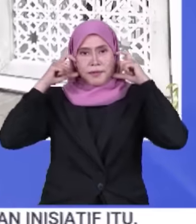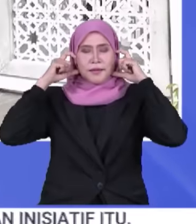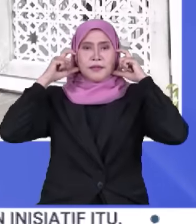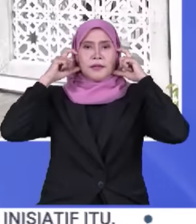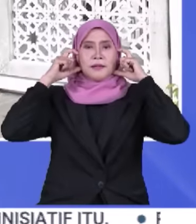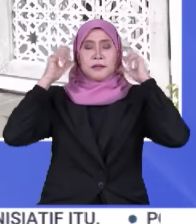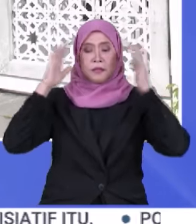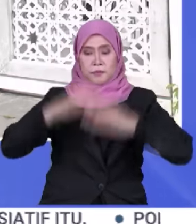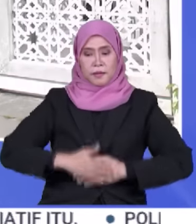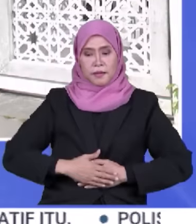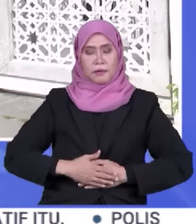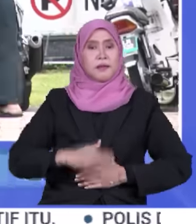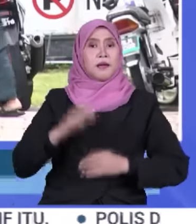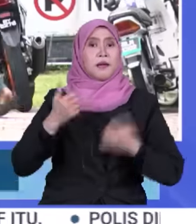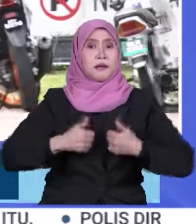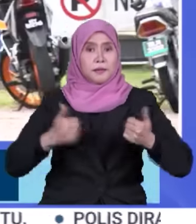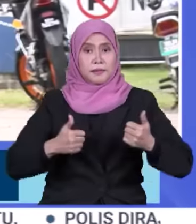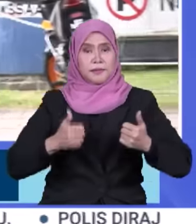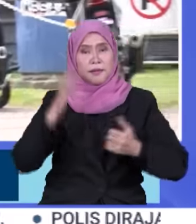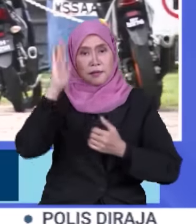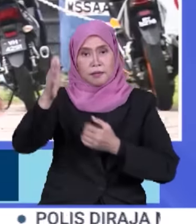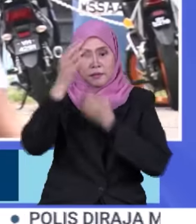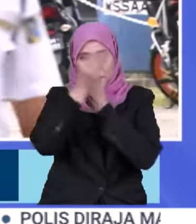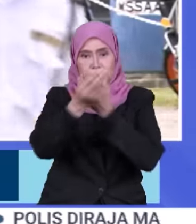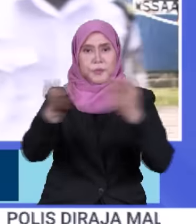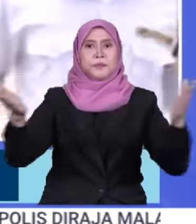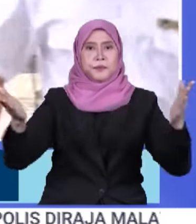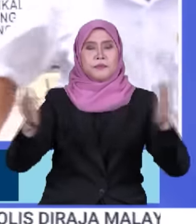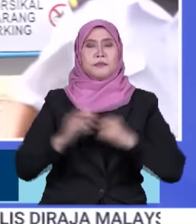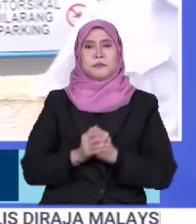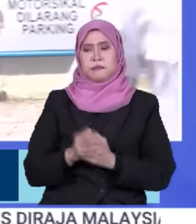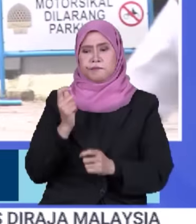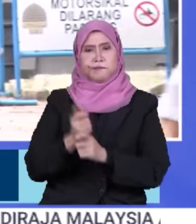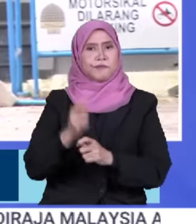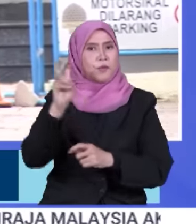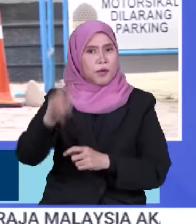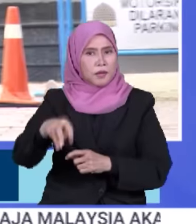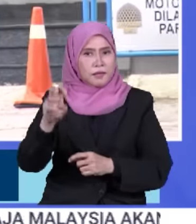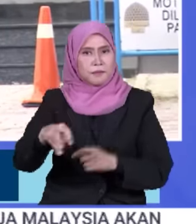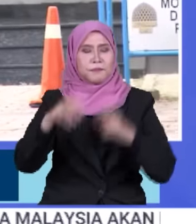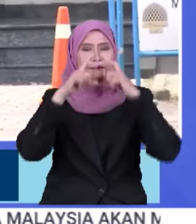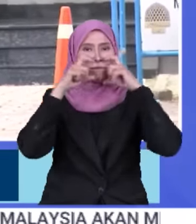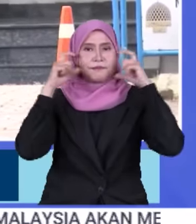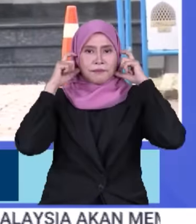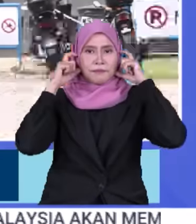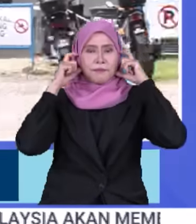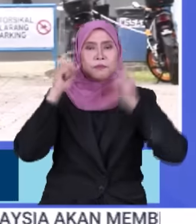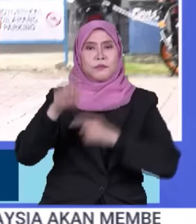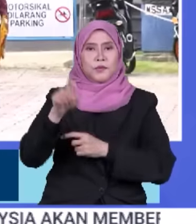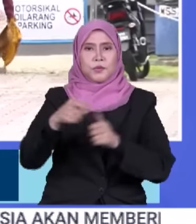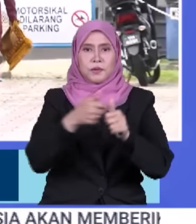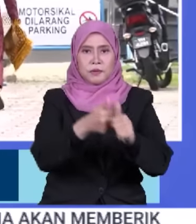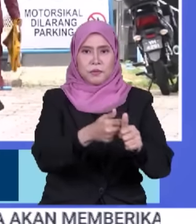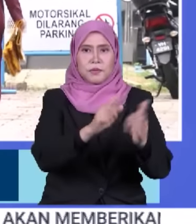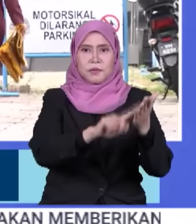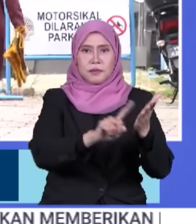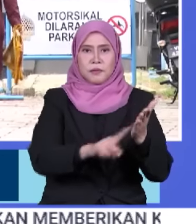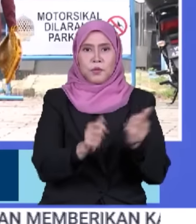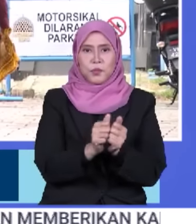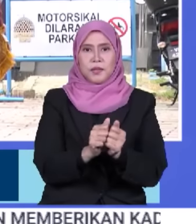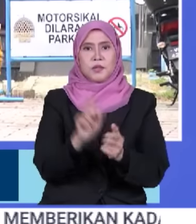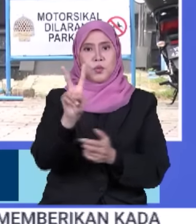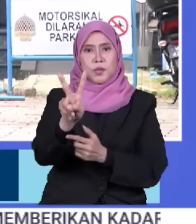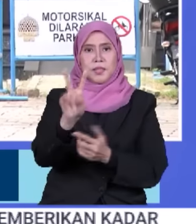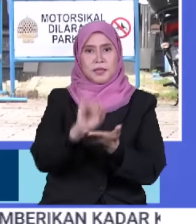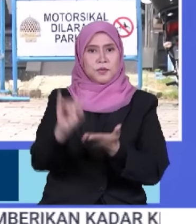solat Aidilfitri akan diumumkan dalam tempoh terdekat. Sebarang ketetapan untuk mewajibkan pemakaian pelitup muka perlu dirujuk kepada dua